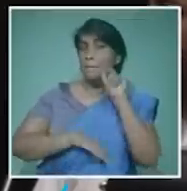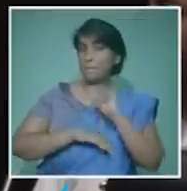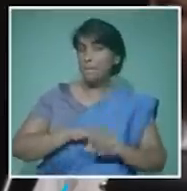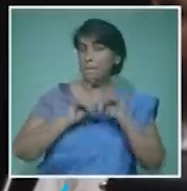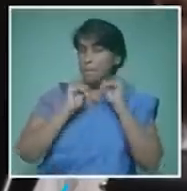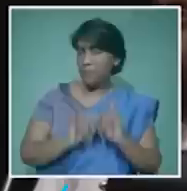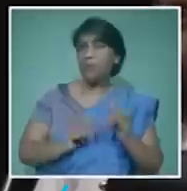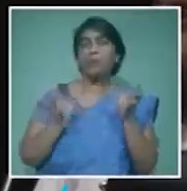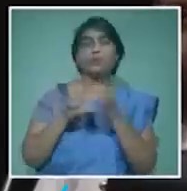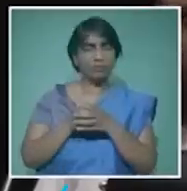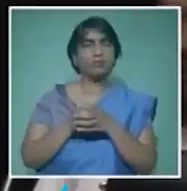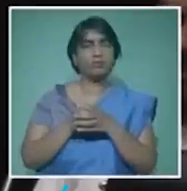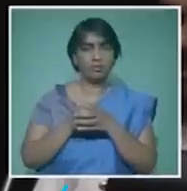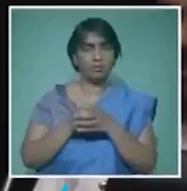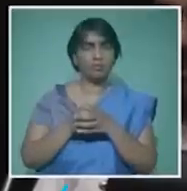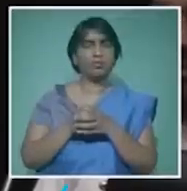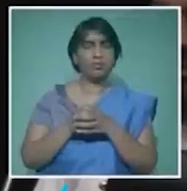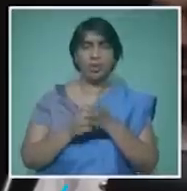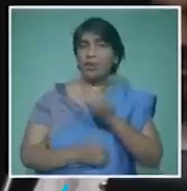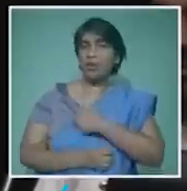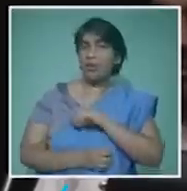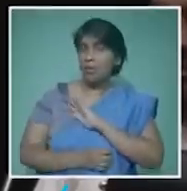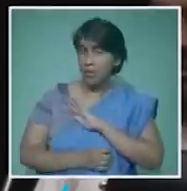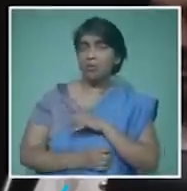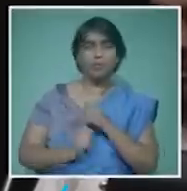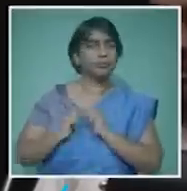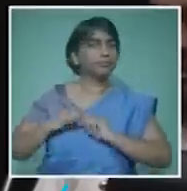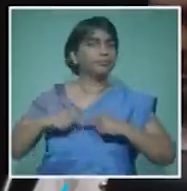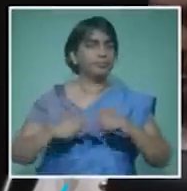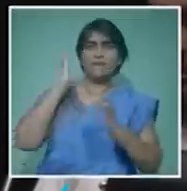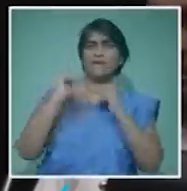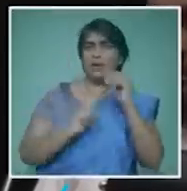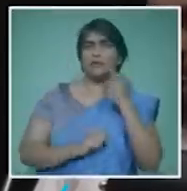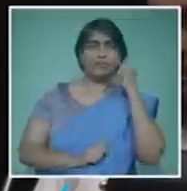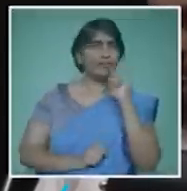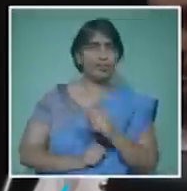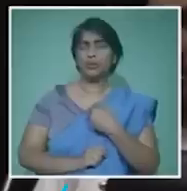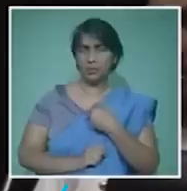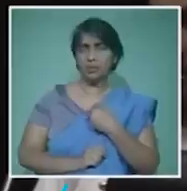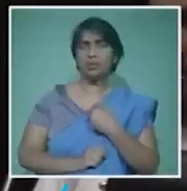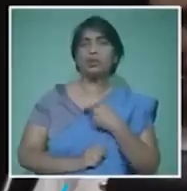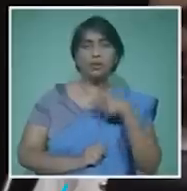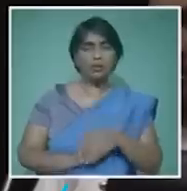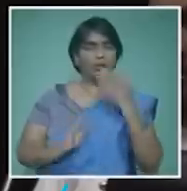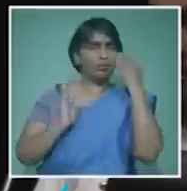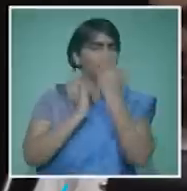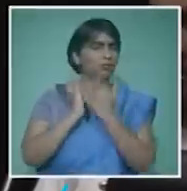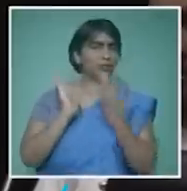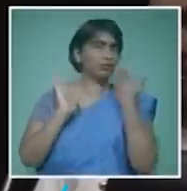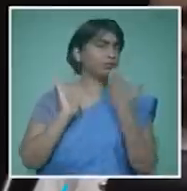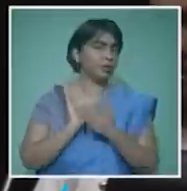සංවිධානාත්මක කල්ලියක් විසින් මහ සංඝරත්නයට මේ කරගෙන යන නිගරුව නිසා ඉතින් අපිට මේ තියෙන කරුණ අනුව